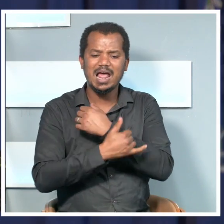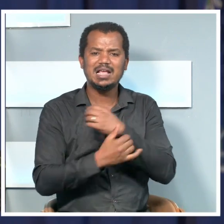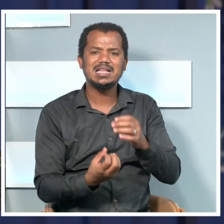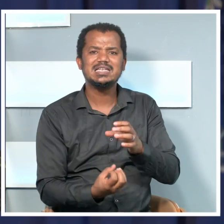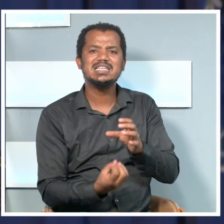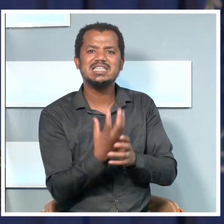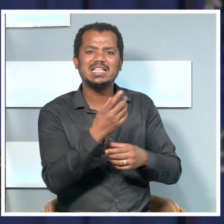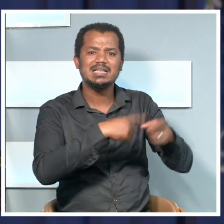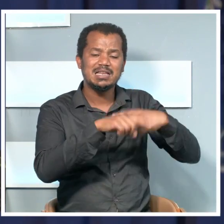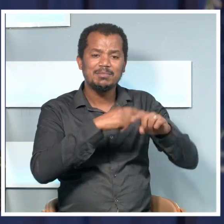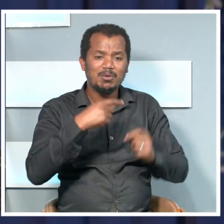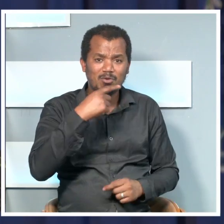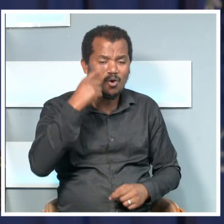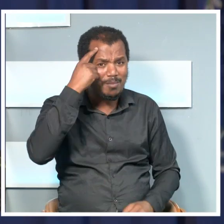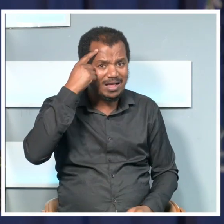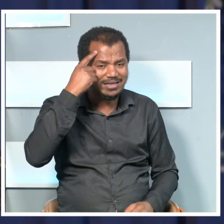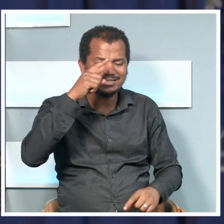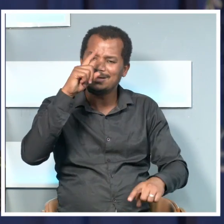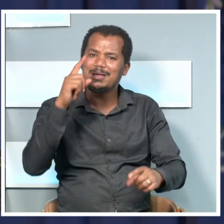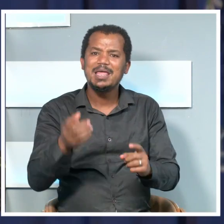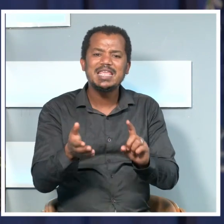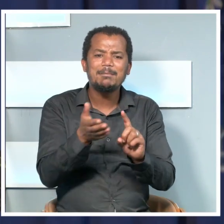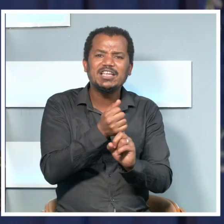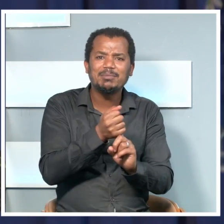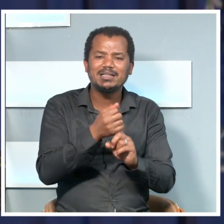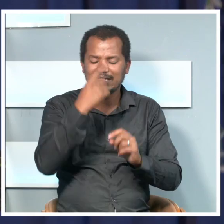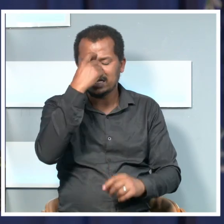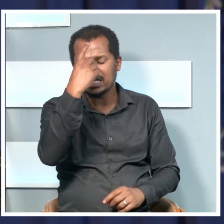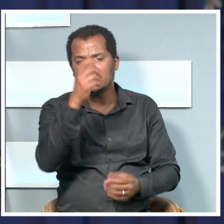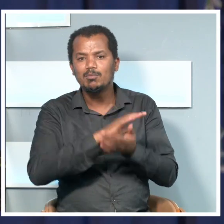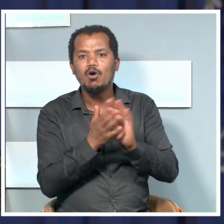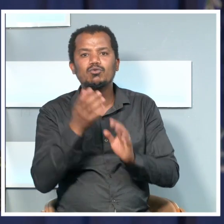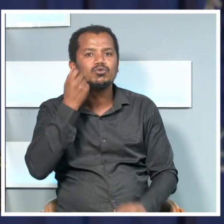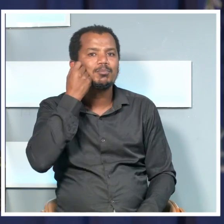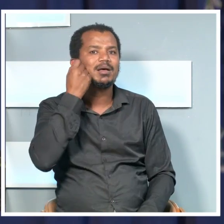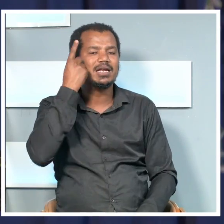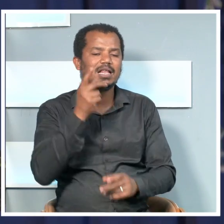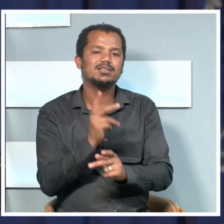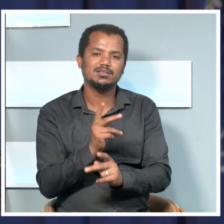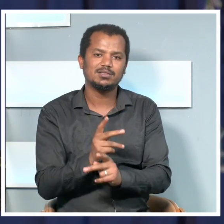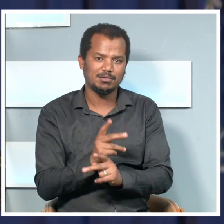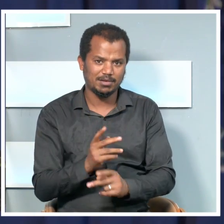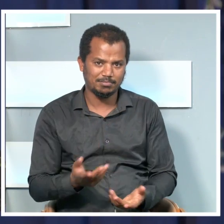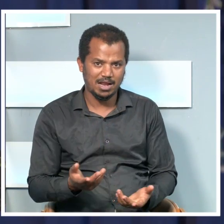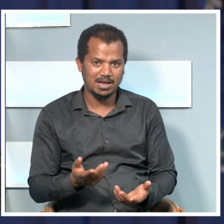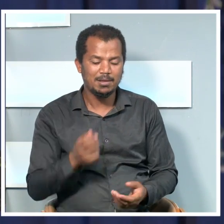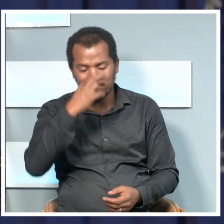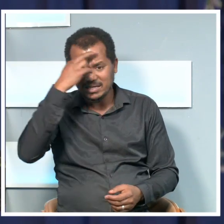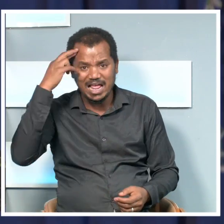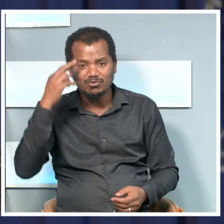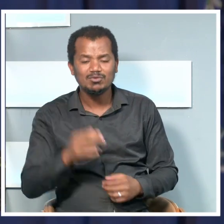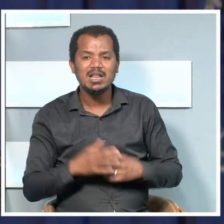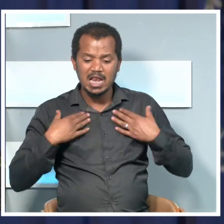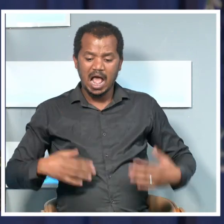ሀገር እድገት እናመጣለን ብሎ ማቀድ የማይጨበጥ ህልም መሆኑን መረዳት ይጠበቅብናል።